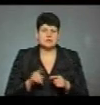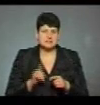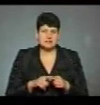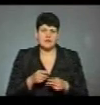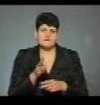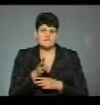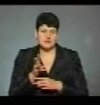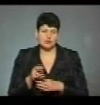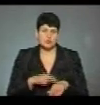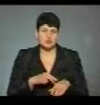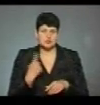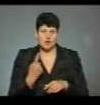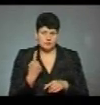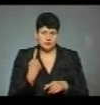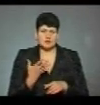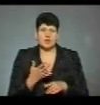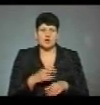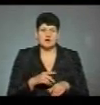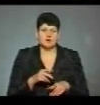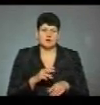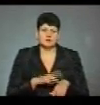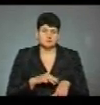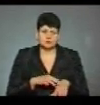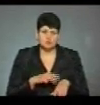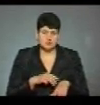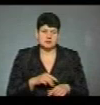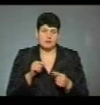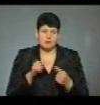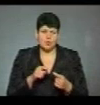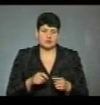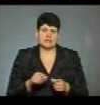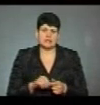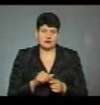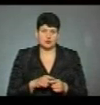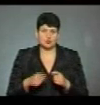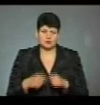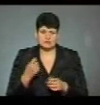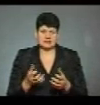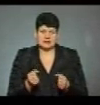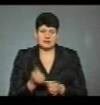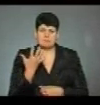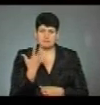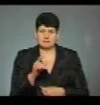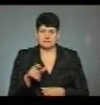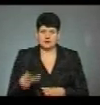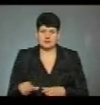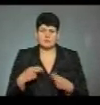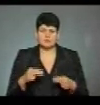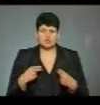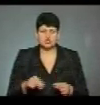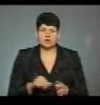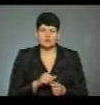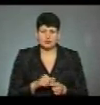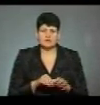відео поліції області. Оперативники управління протидії наркозлочинності поліції області затримали 5 осіб за торгівлю наркотиками.